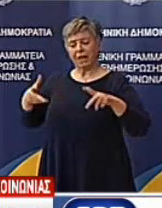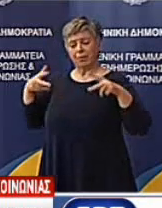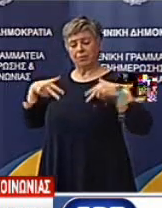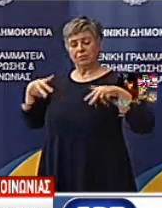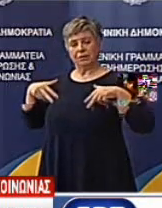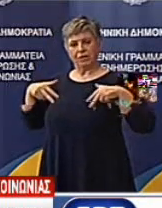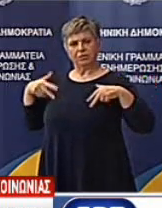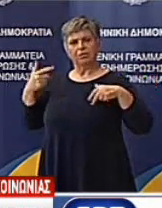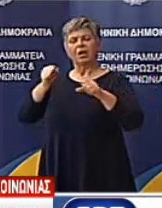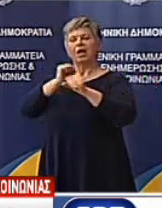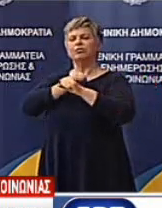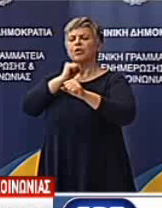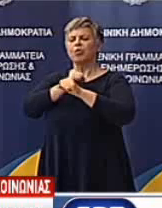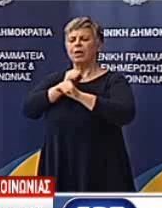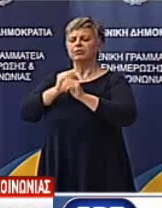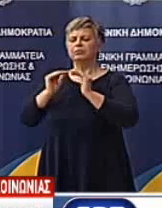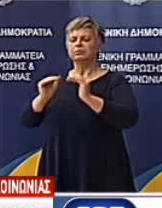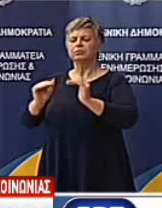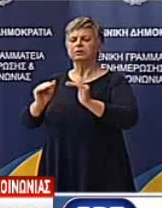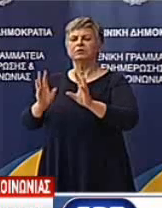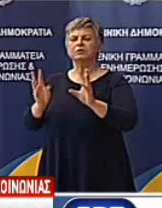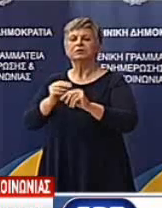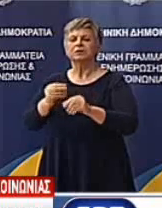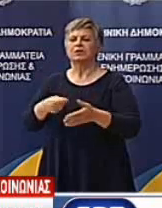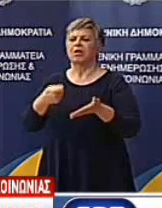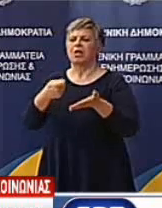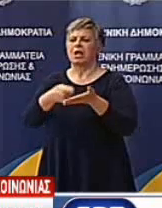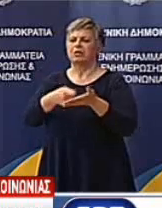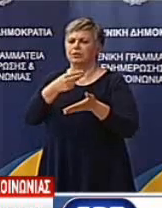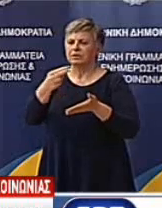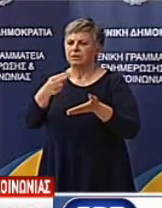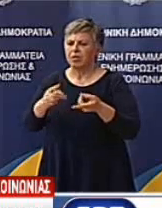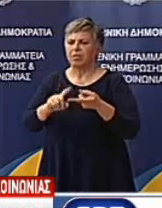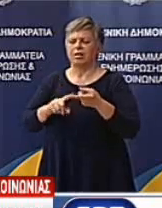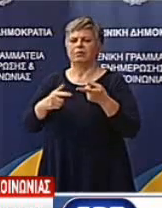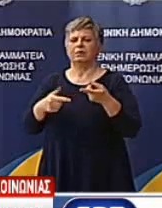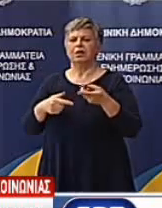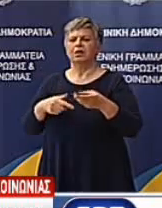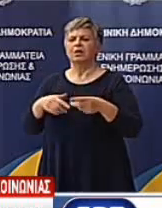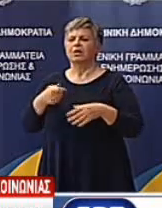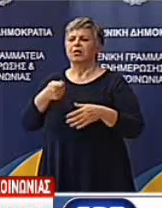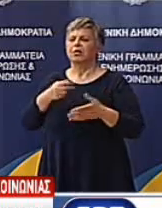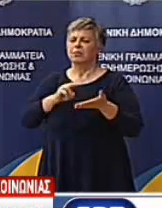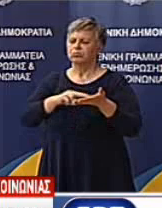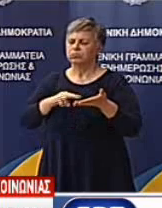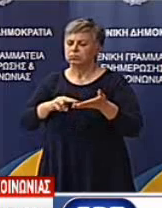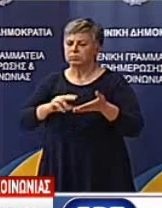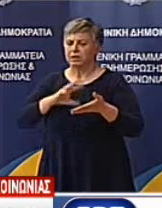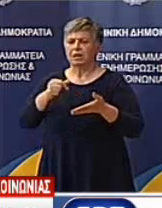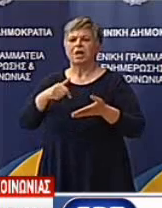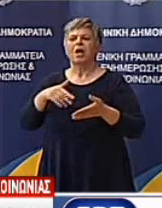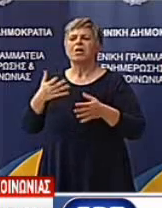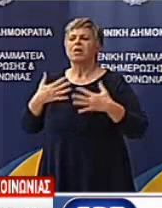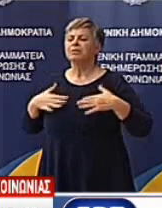εργάζεται σταθερά όχι μόνο στο κομμάτι του ασφαλιστικού συστήματος που αφορά τους αγρότες αλλά και μιας πολιτικής η οποία θα δώσει τη δυνατότητα